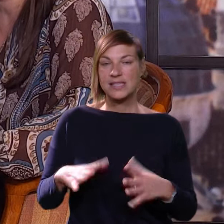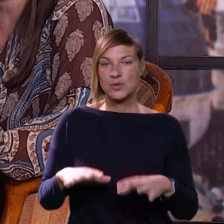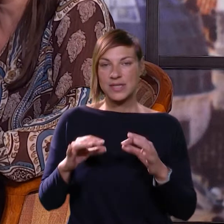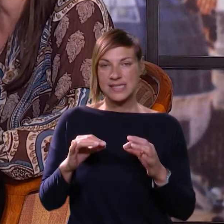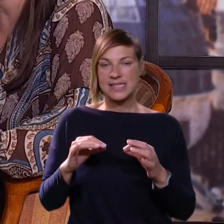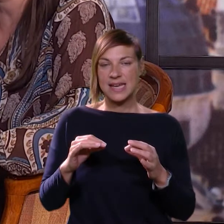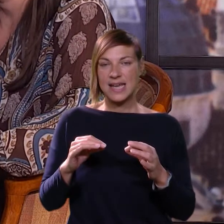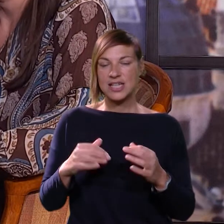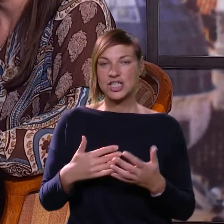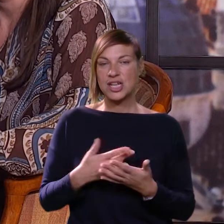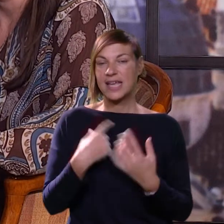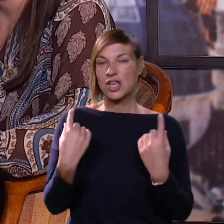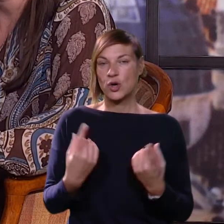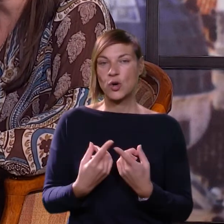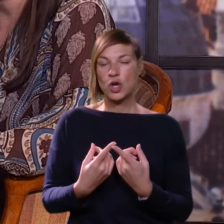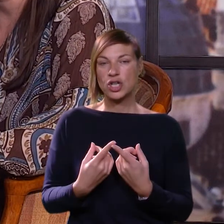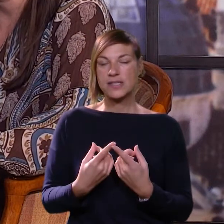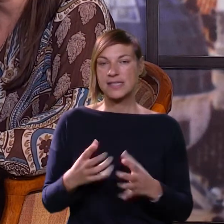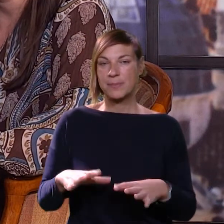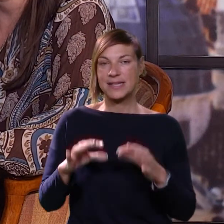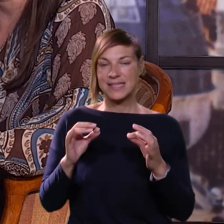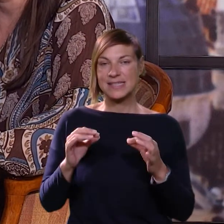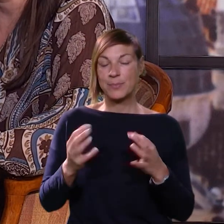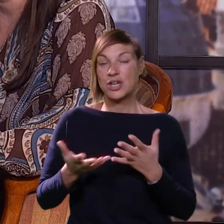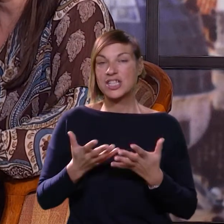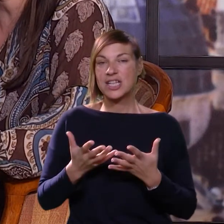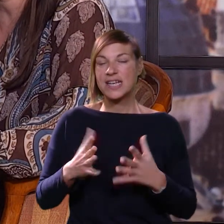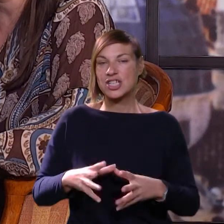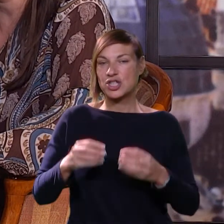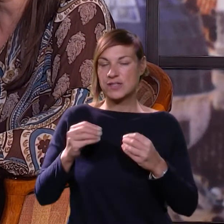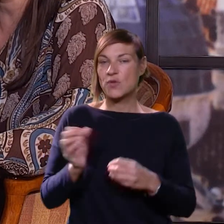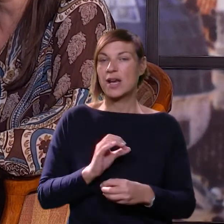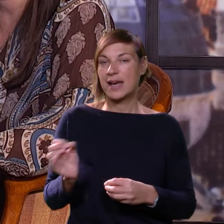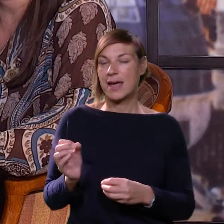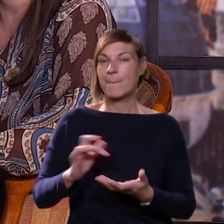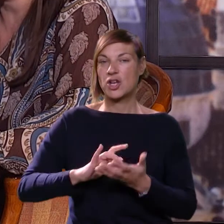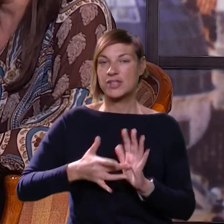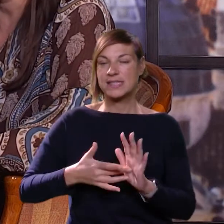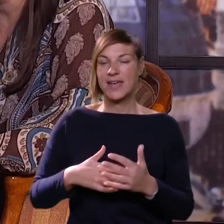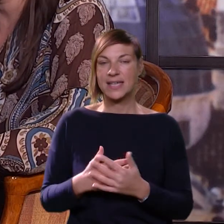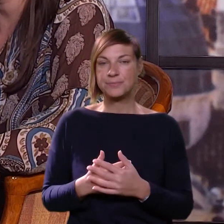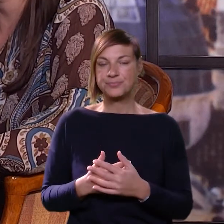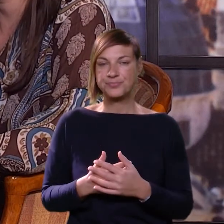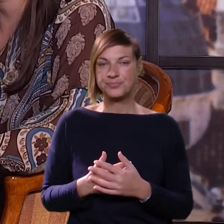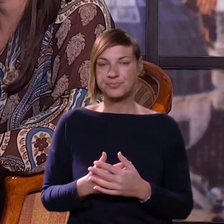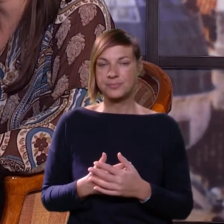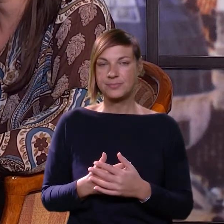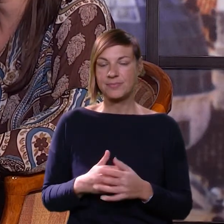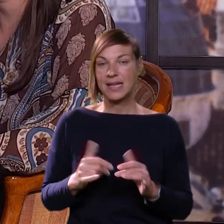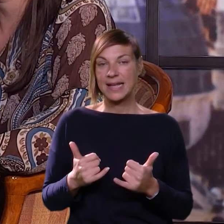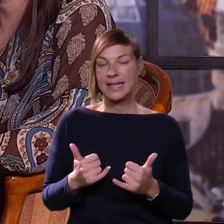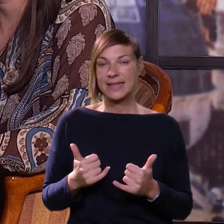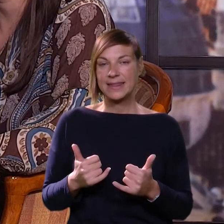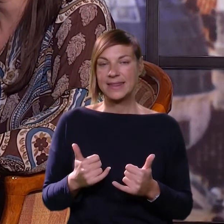u kojoj si se našla i okolnostima, da si pronašla to nešto i izvukla najbolje od svega.